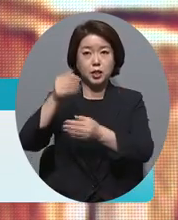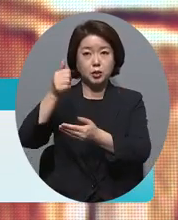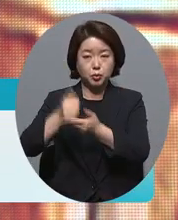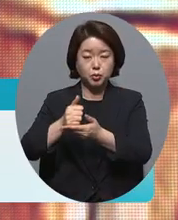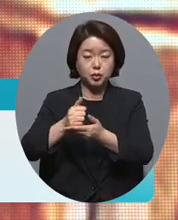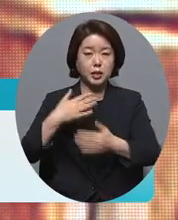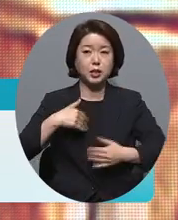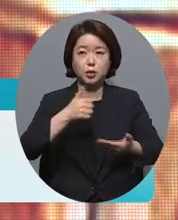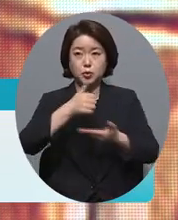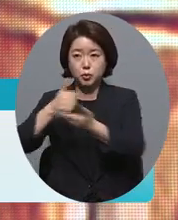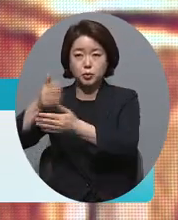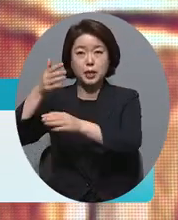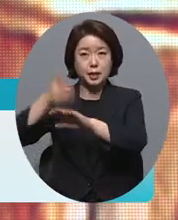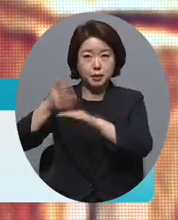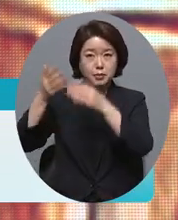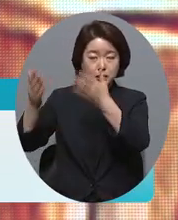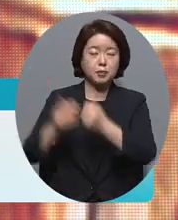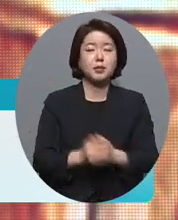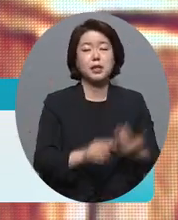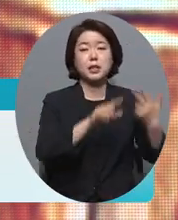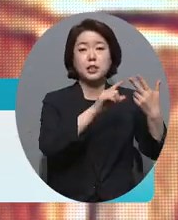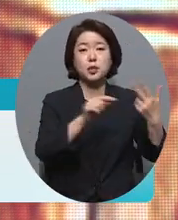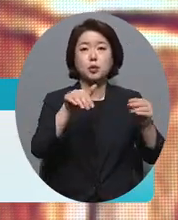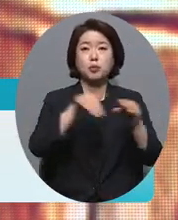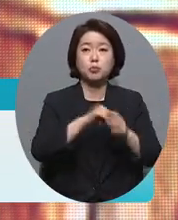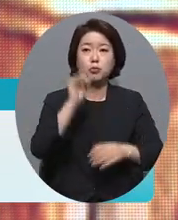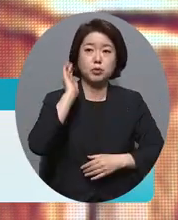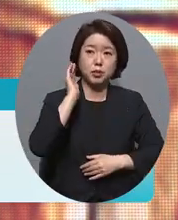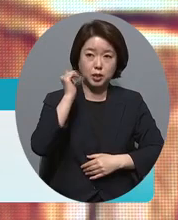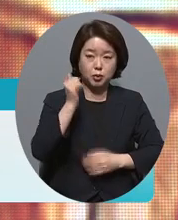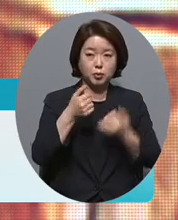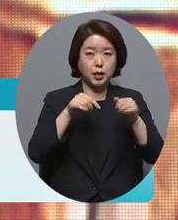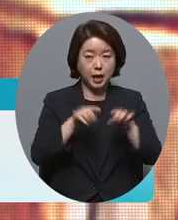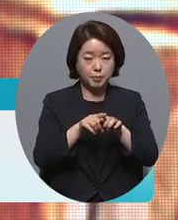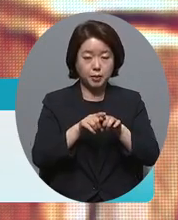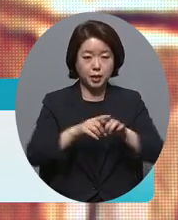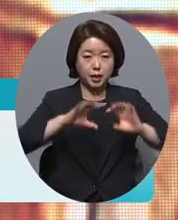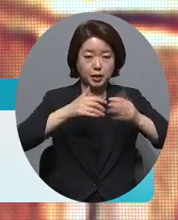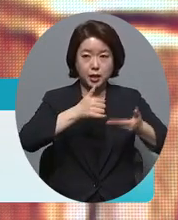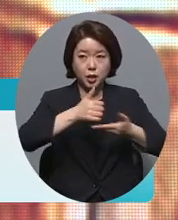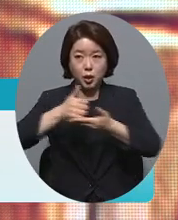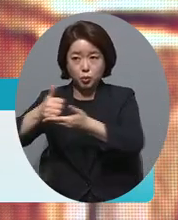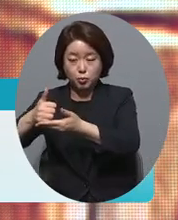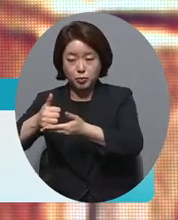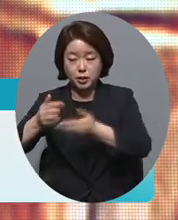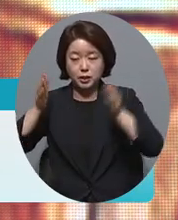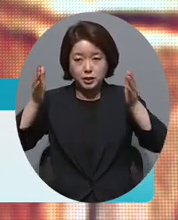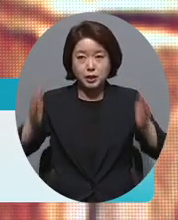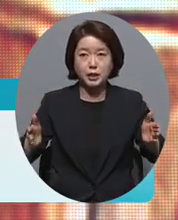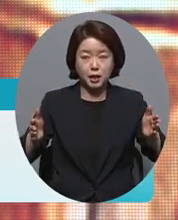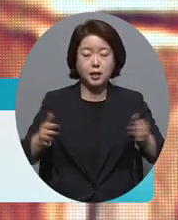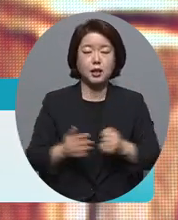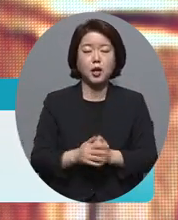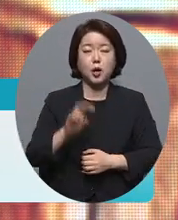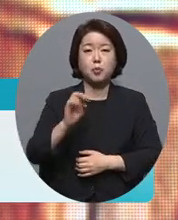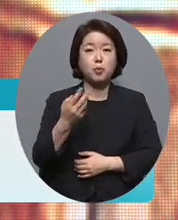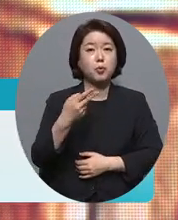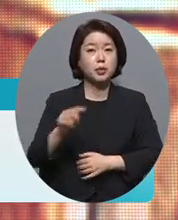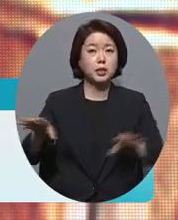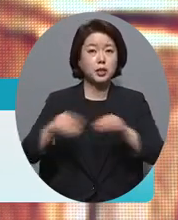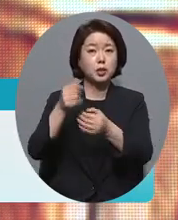인사드립니다 7월 문재인 대통령과 함께한 국빈 방문 기간 동안 모두